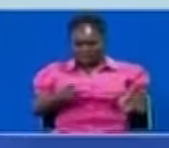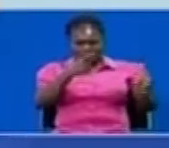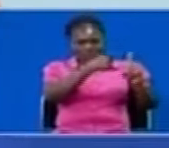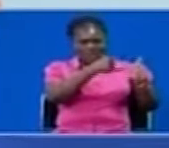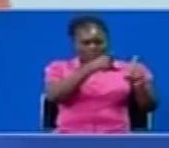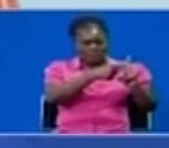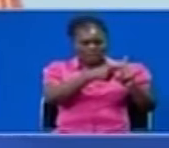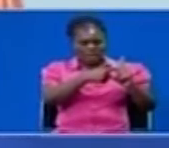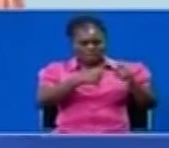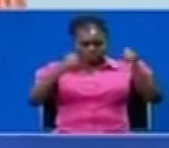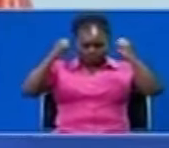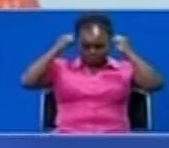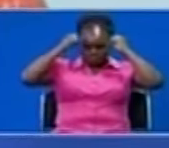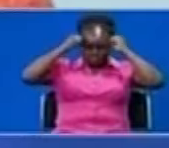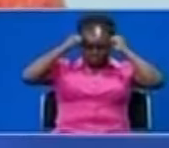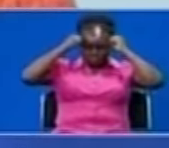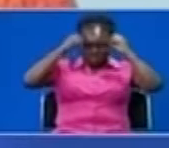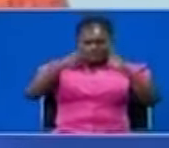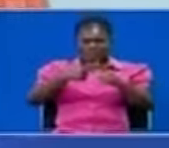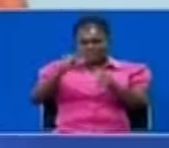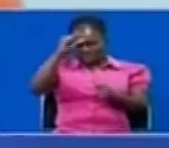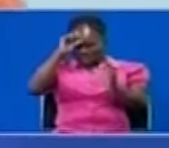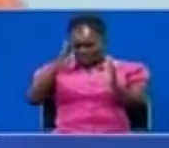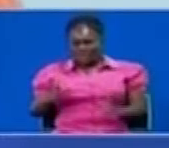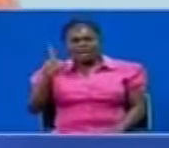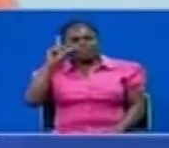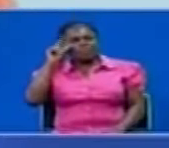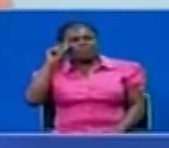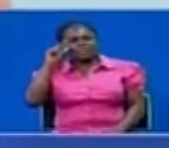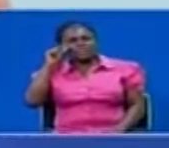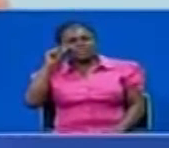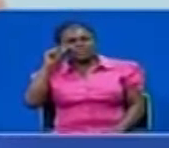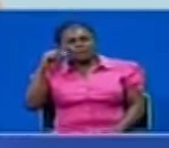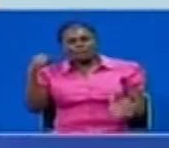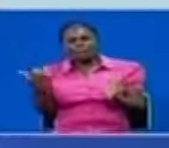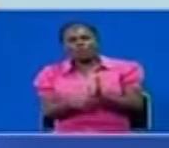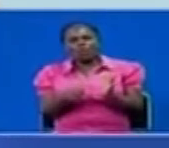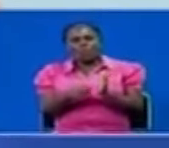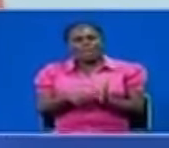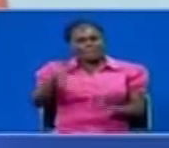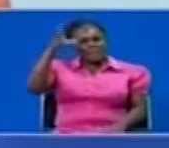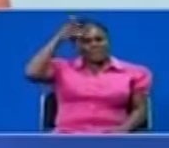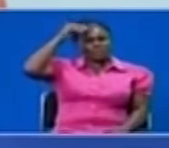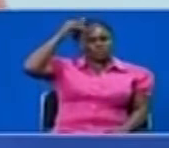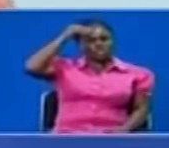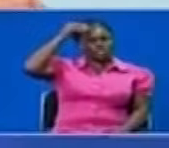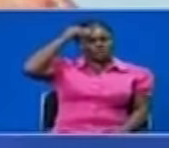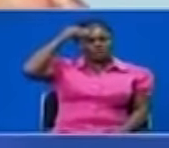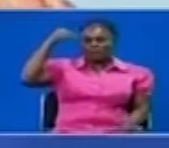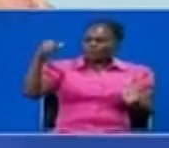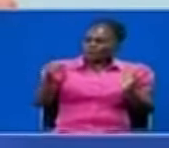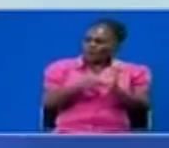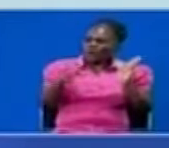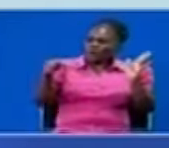msomi, huyu amesoma. Lakini ule governor wa Mombasa, shida ni masomo. Shida